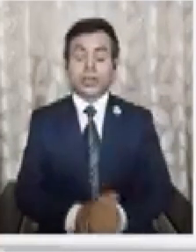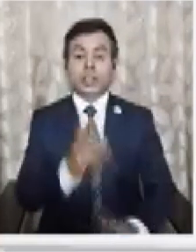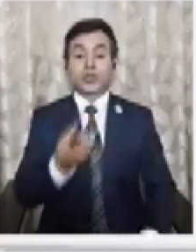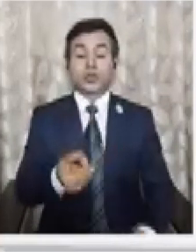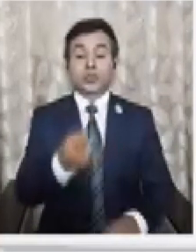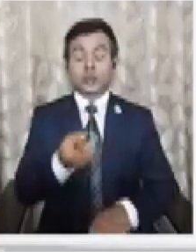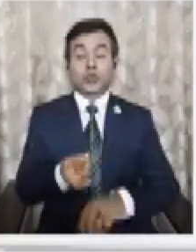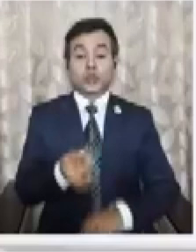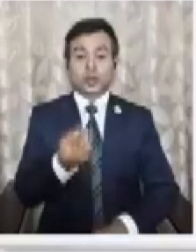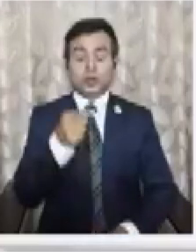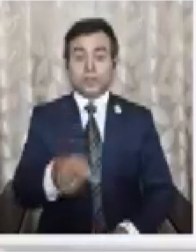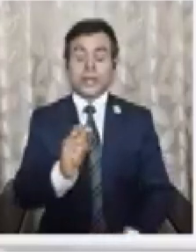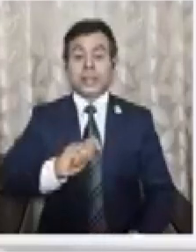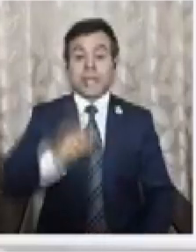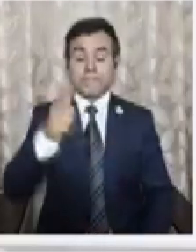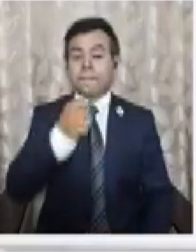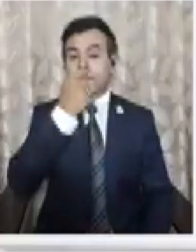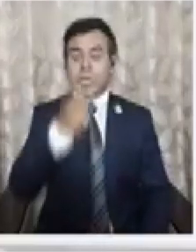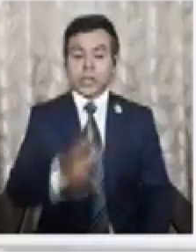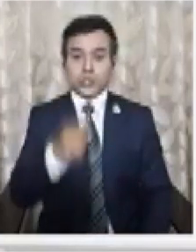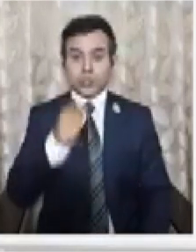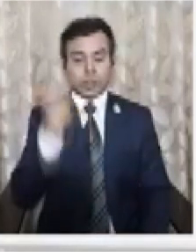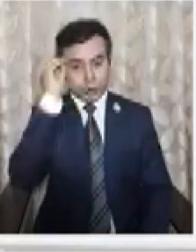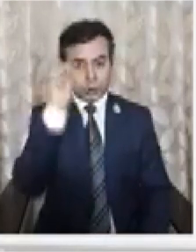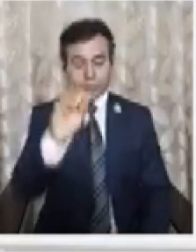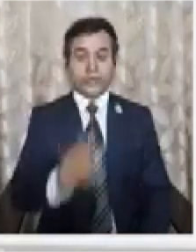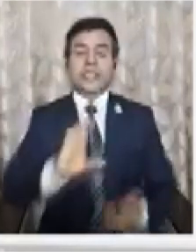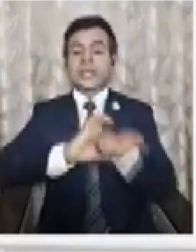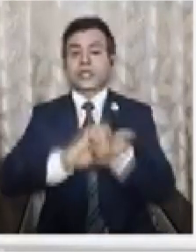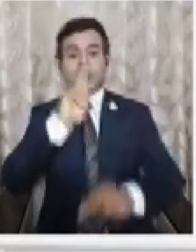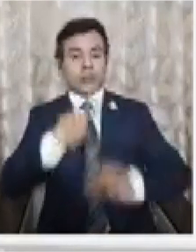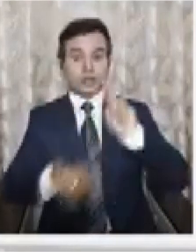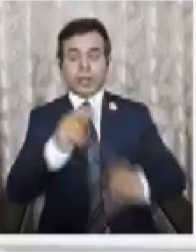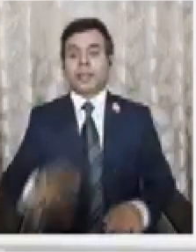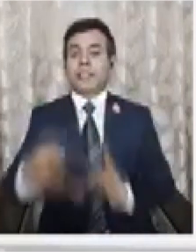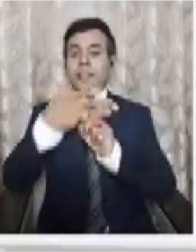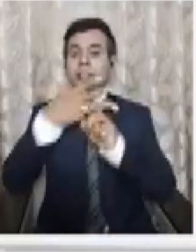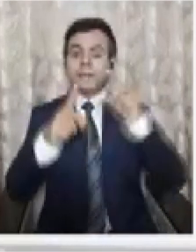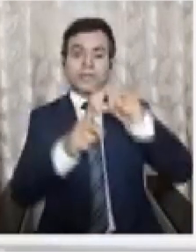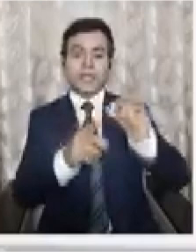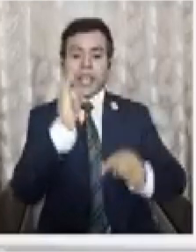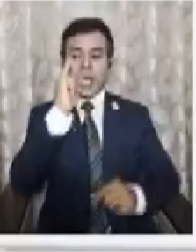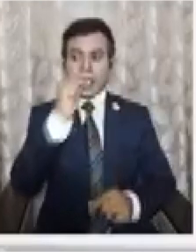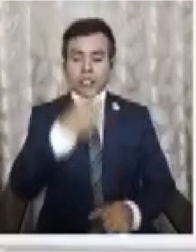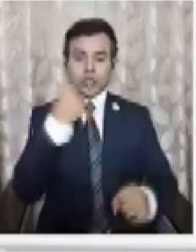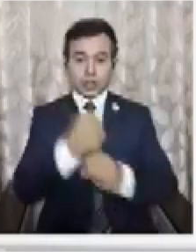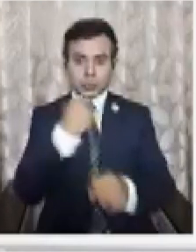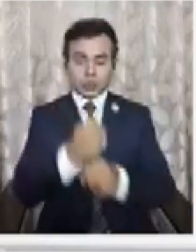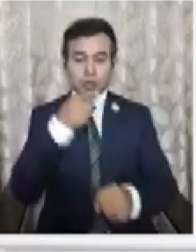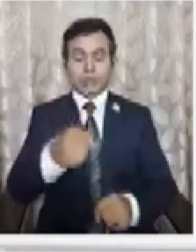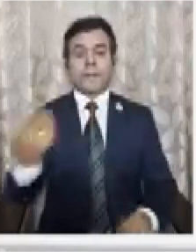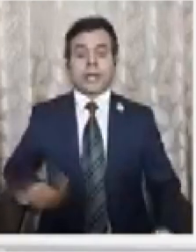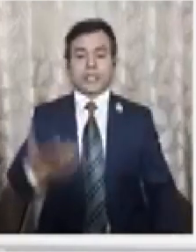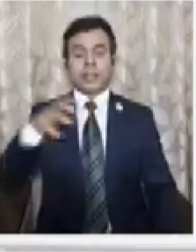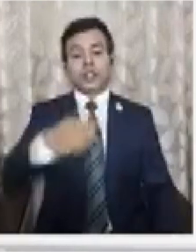তথ্য উপস্থাপনের আগে একটি অতি জনগুরুত্বপূর্ণ বিষয়ে সকলের দৃষ্টি আকর্ষণ করছি।